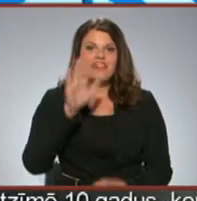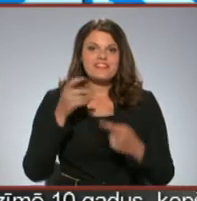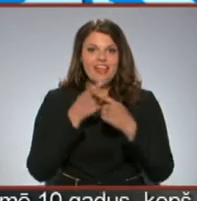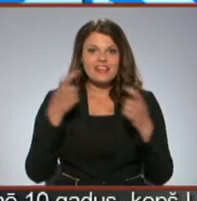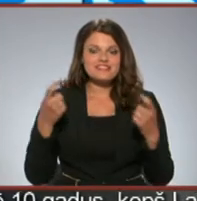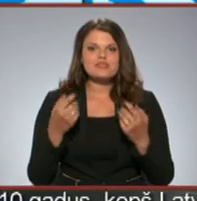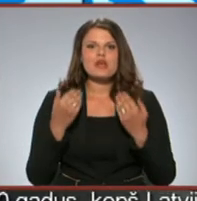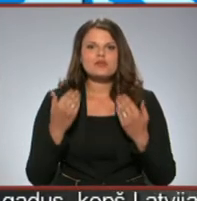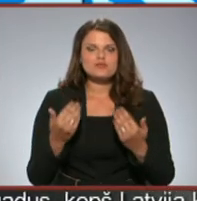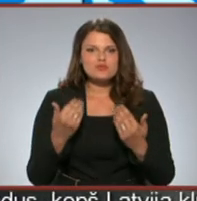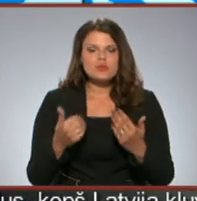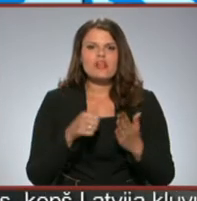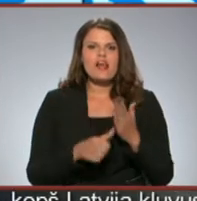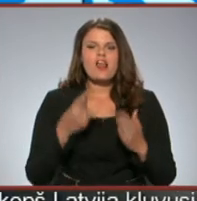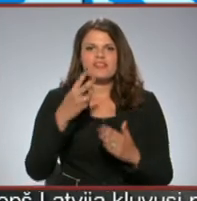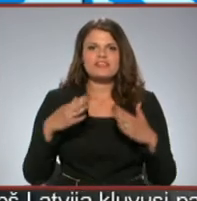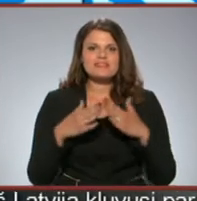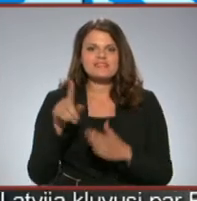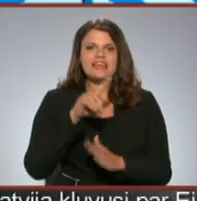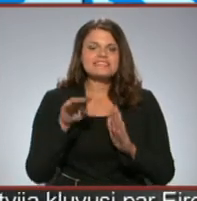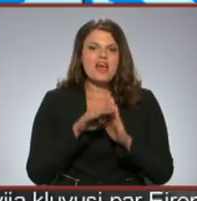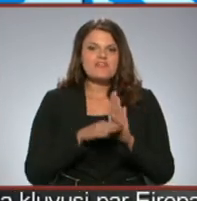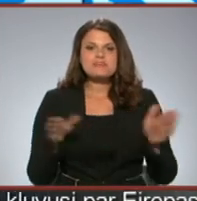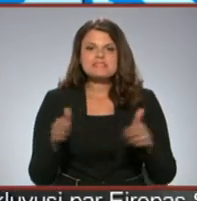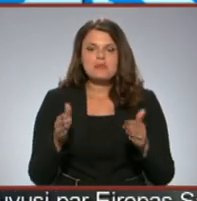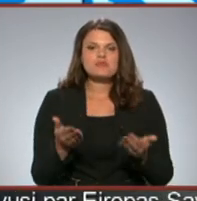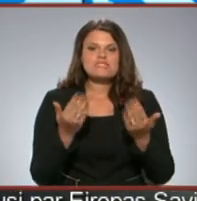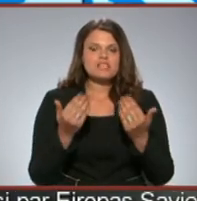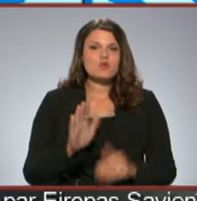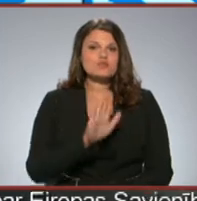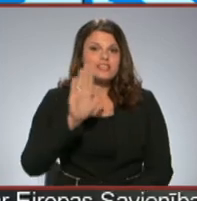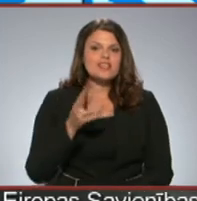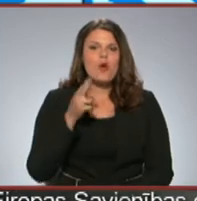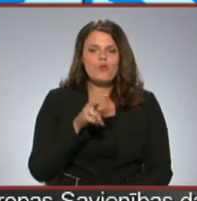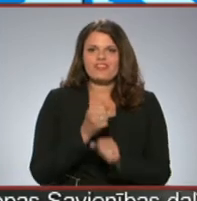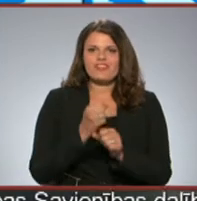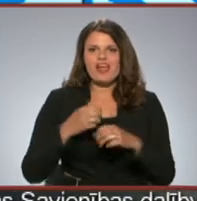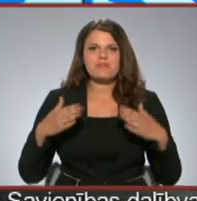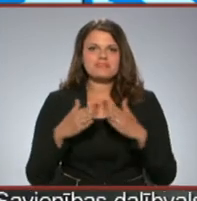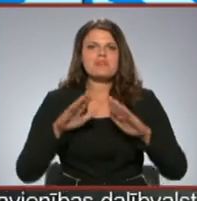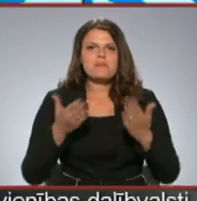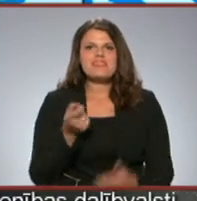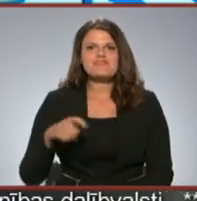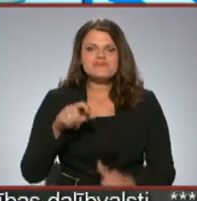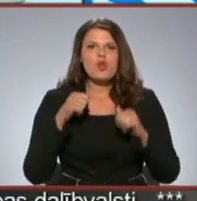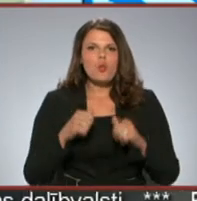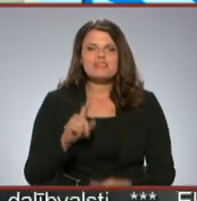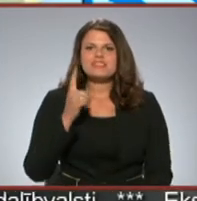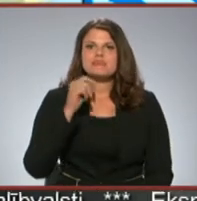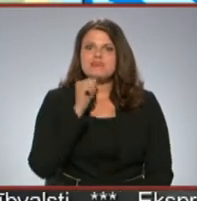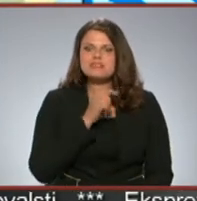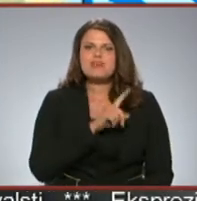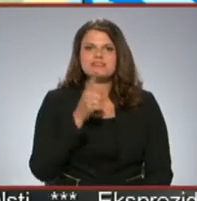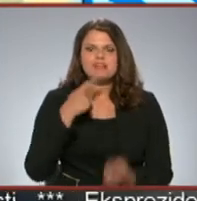kalendārs šodien iezīmēts ar diviem svētkiem – Satversmes sapulces sasaukšanas dienu un darba svētkiem, bet šķiet, ka visvairāk godināts 1. Maijs šodien